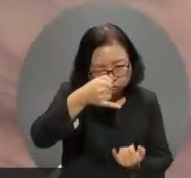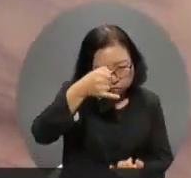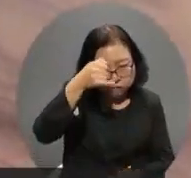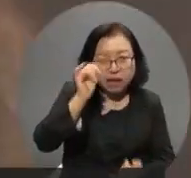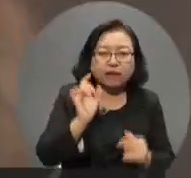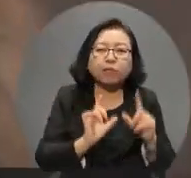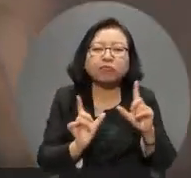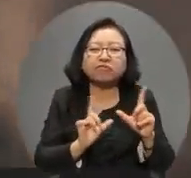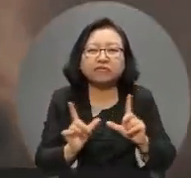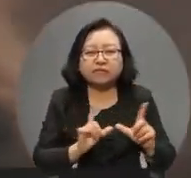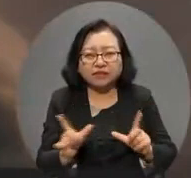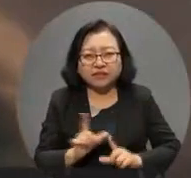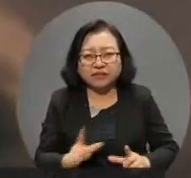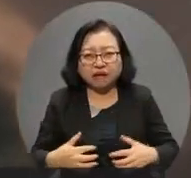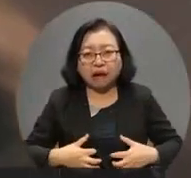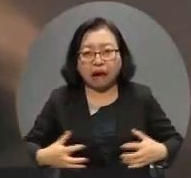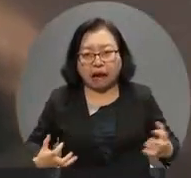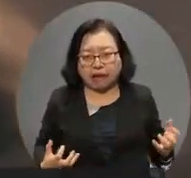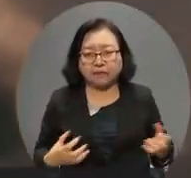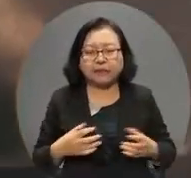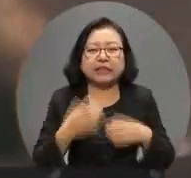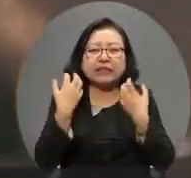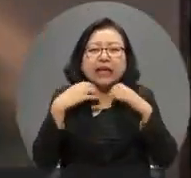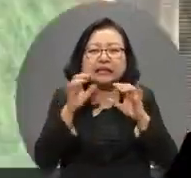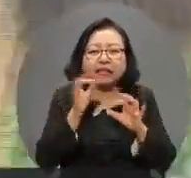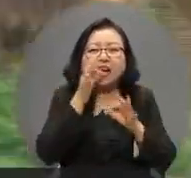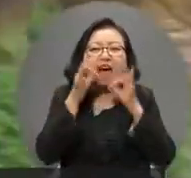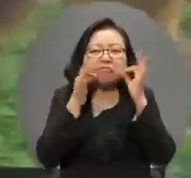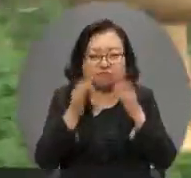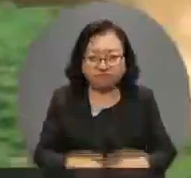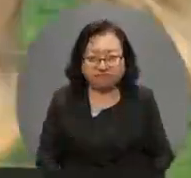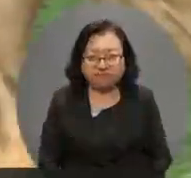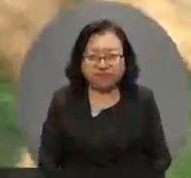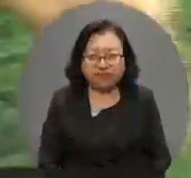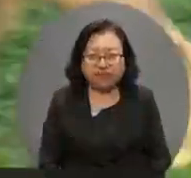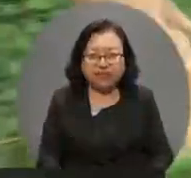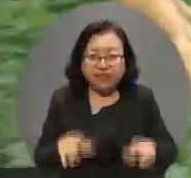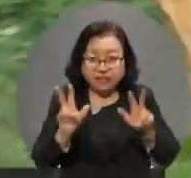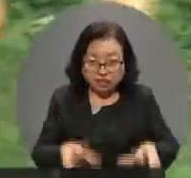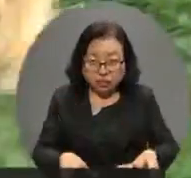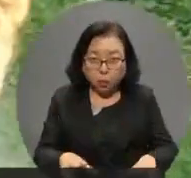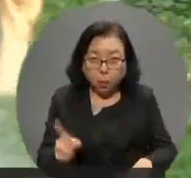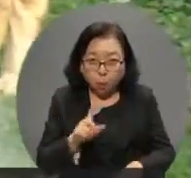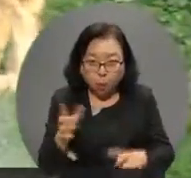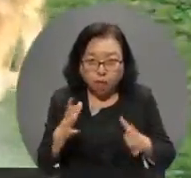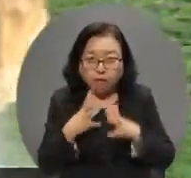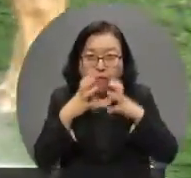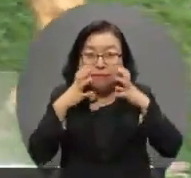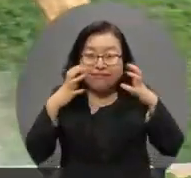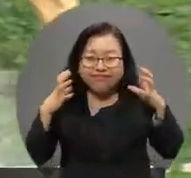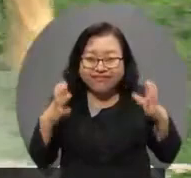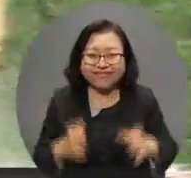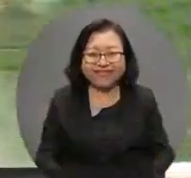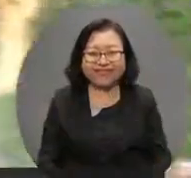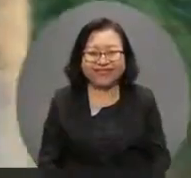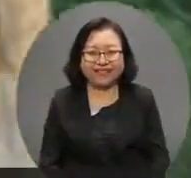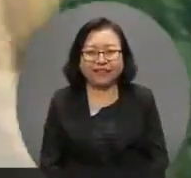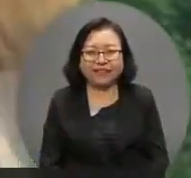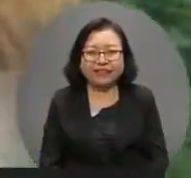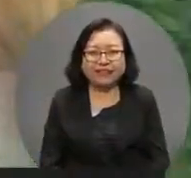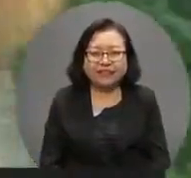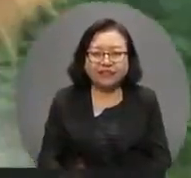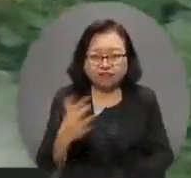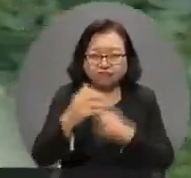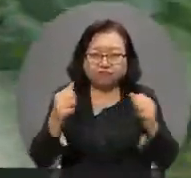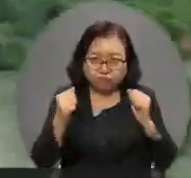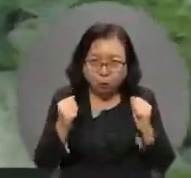앙상하게 말라 갈비 사자라는 별명으로 불렸지만 지금은 그 별명이 어울리지 않을 정도로 살이 붙으면서